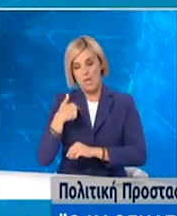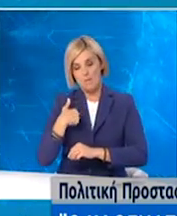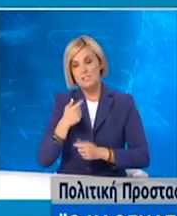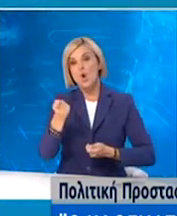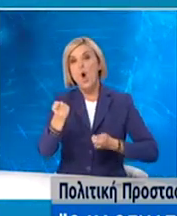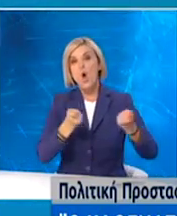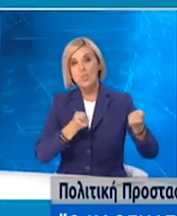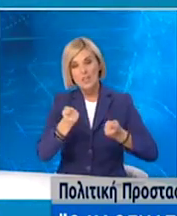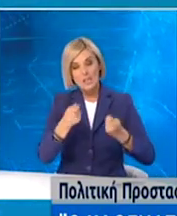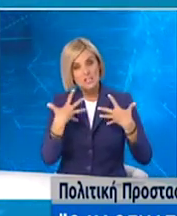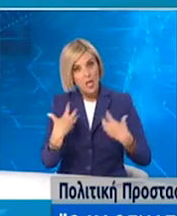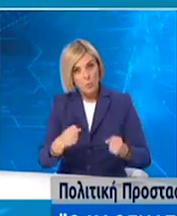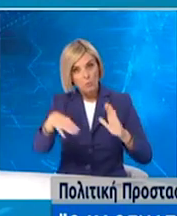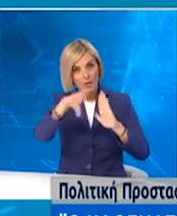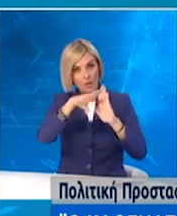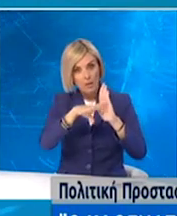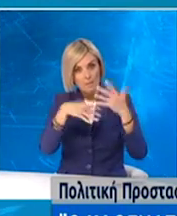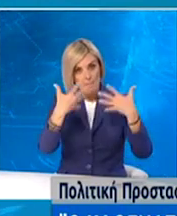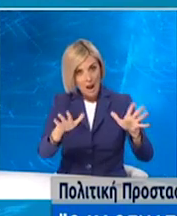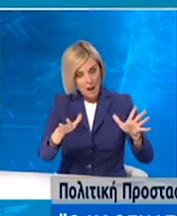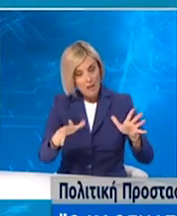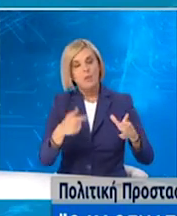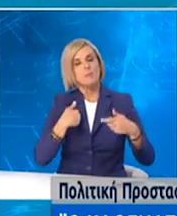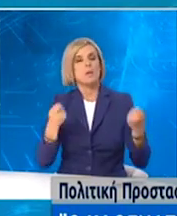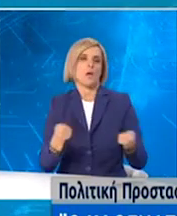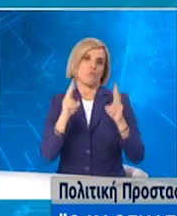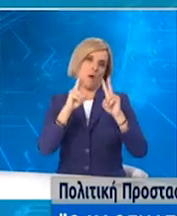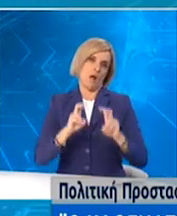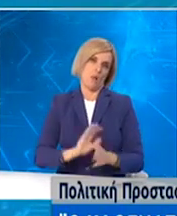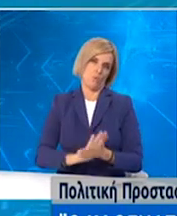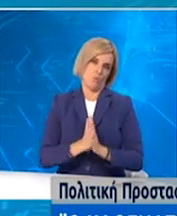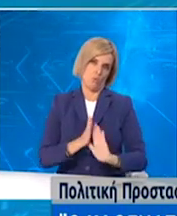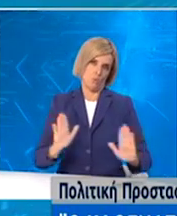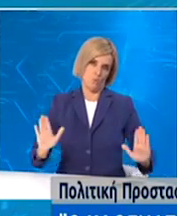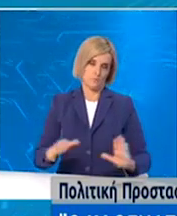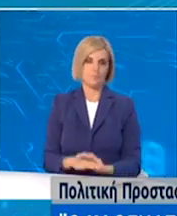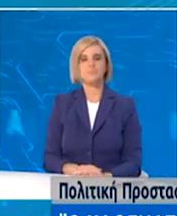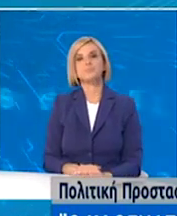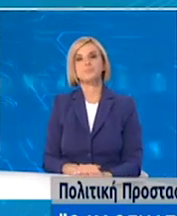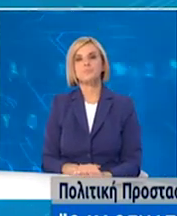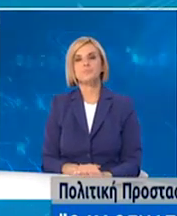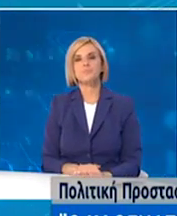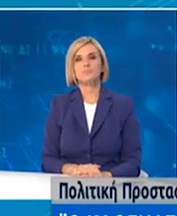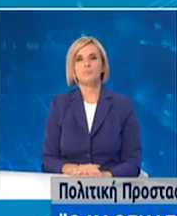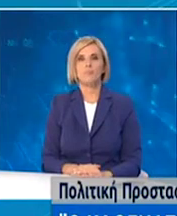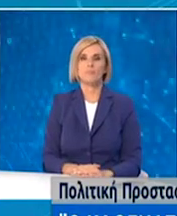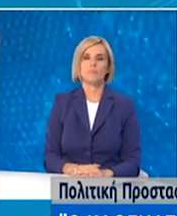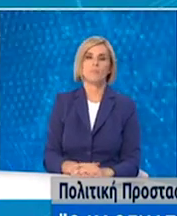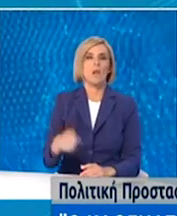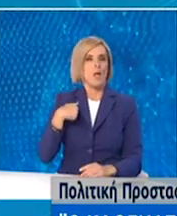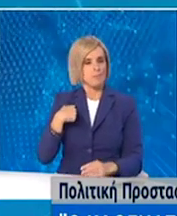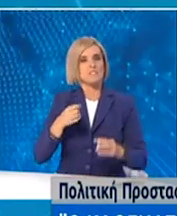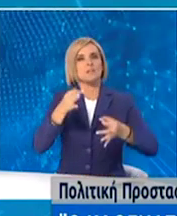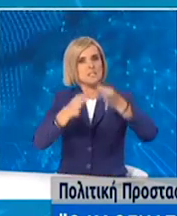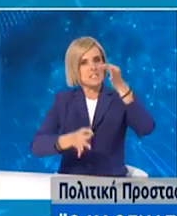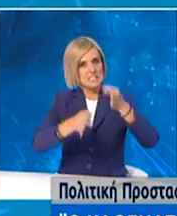κάνουμε και τους σχετικούς ελέγχους. Θα θέλω να σας ξεκαθαρίσω κάτι. Θα κάνω παραπομπές είτε στους επιδημιολόγους μας